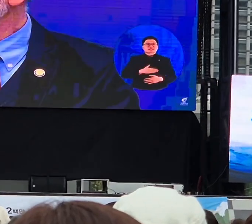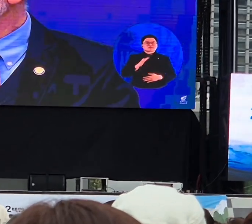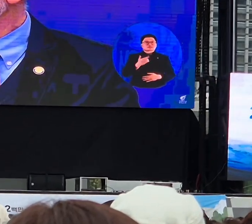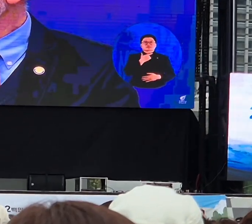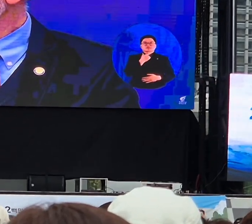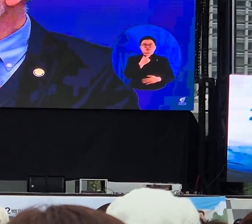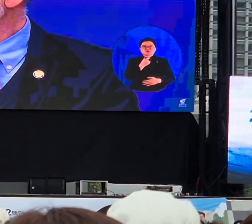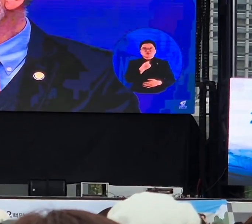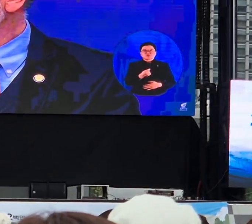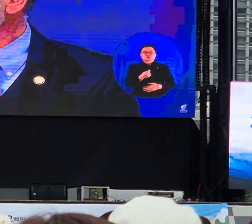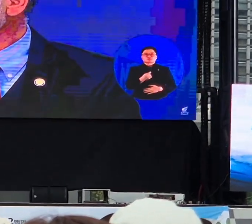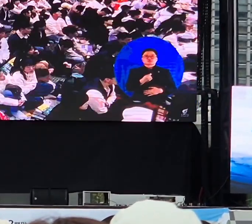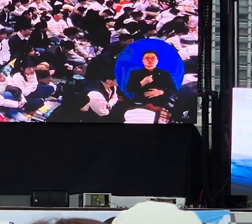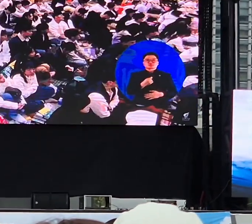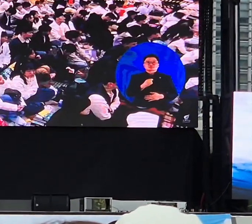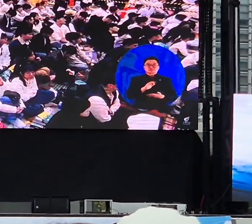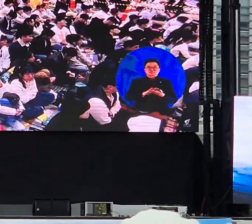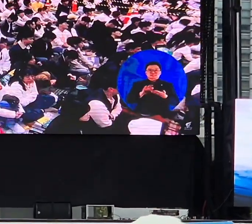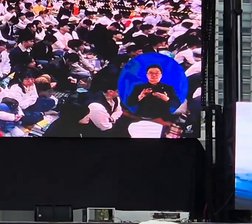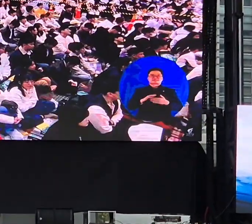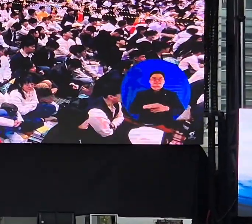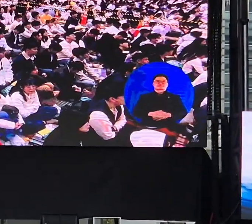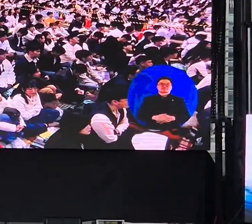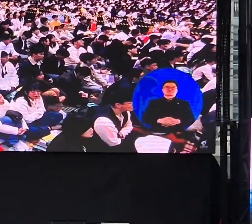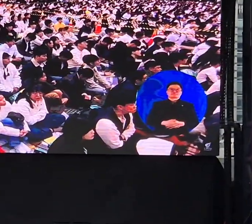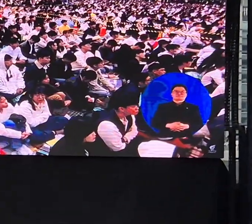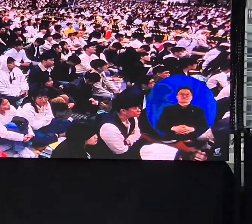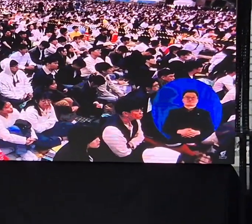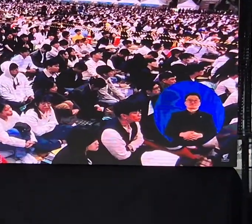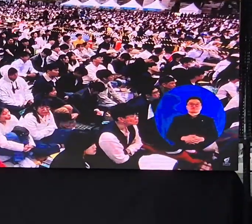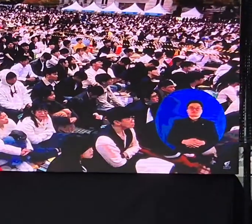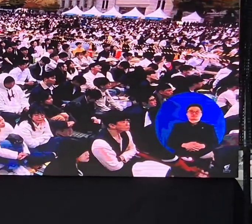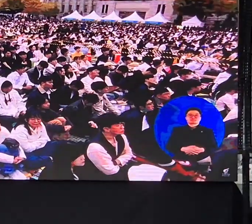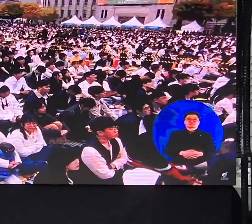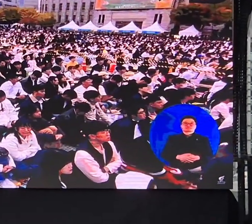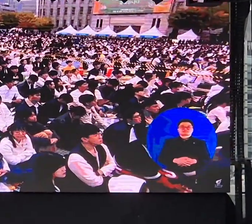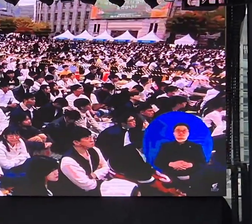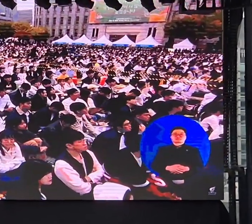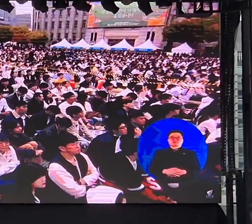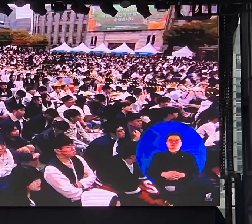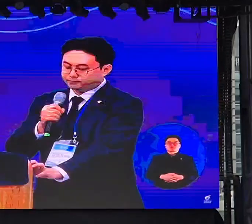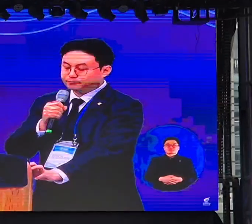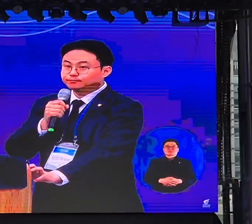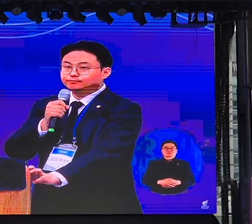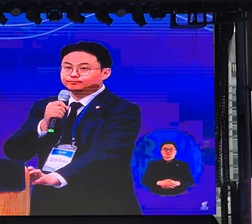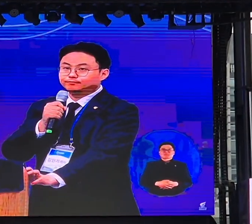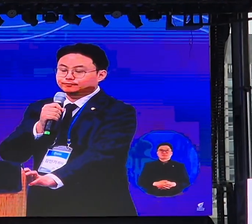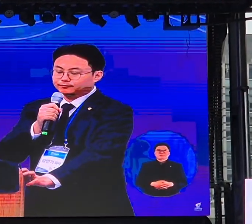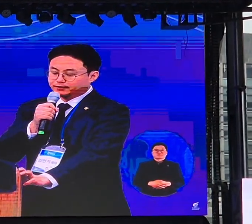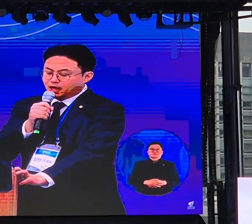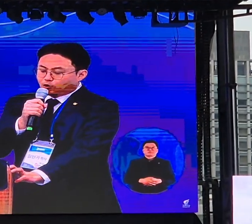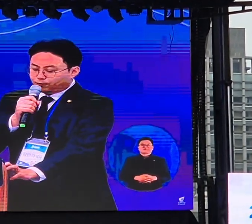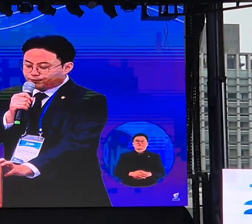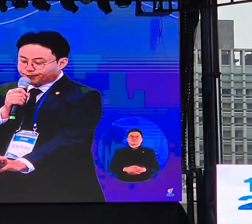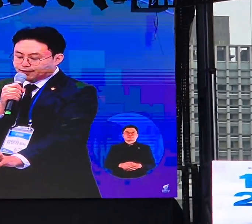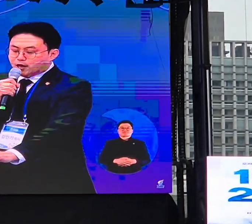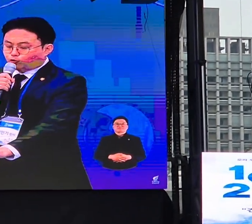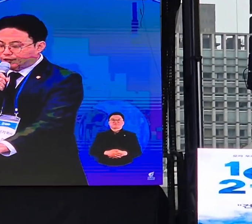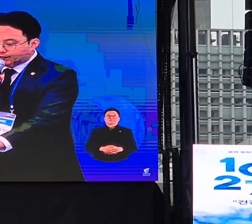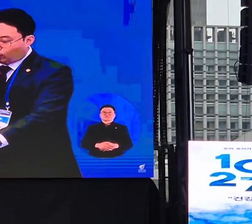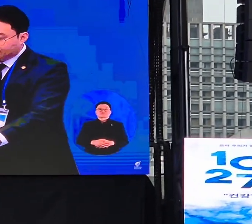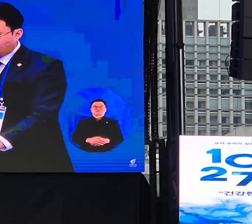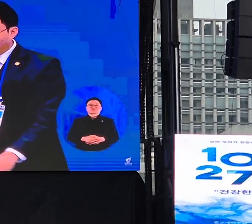소망합니다. We pray that the Holy Spirit will light a flame of faithfulness in your nation